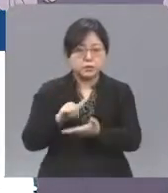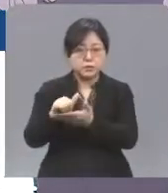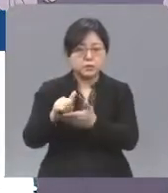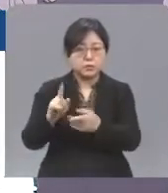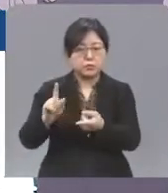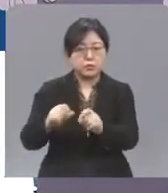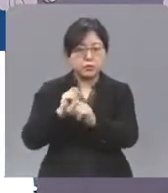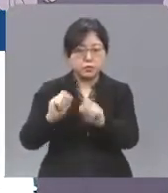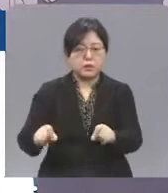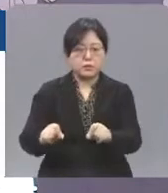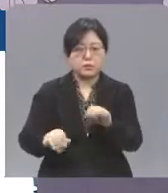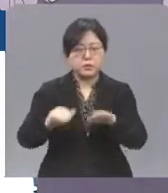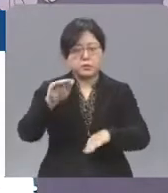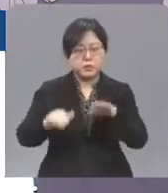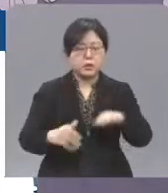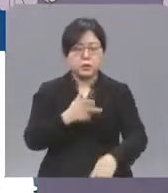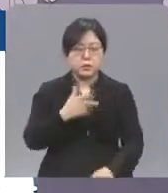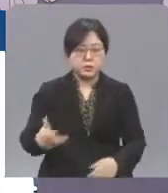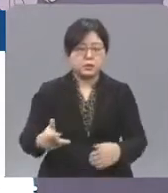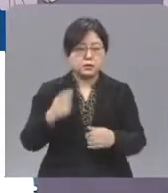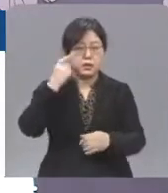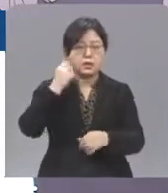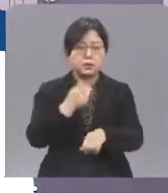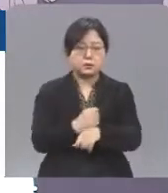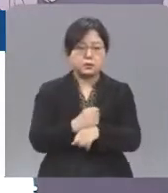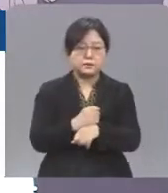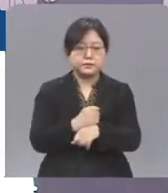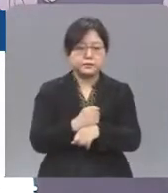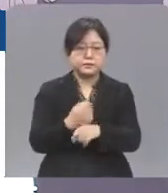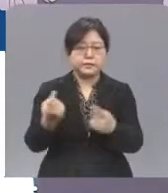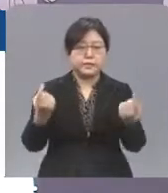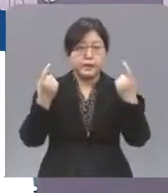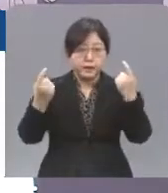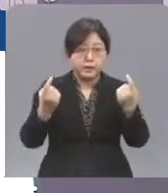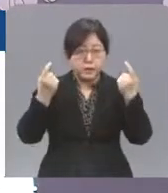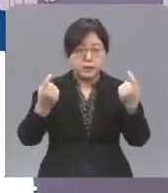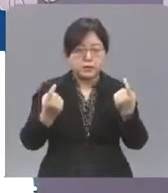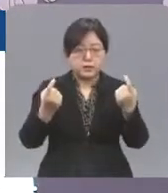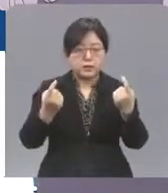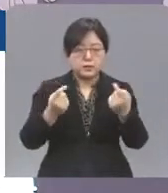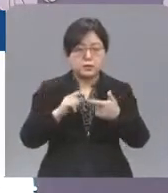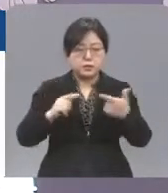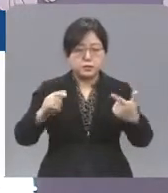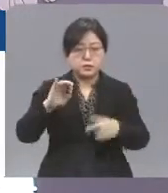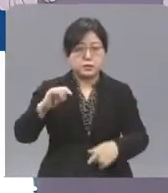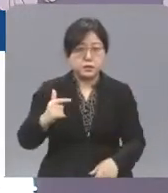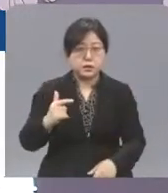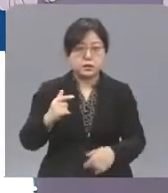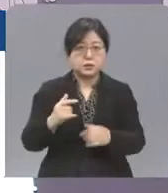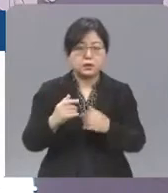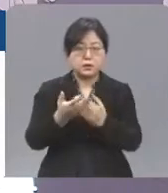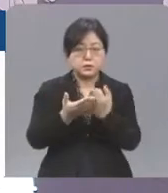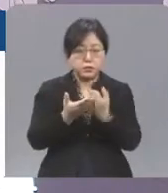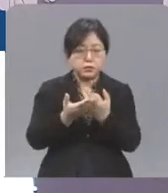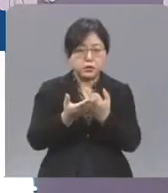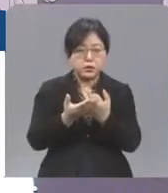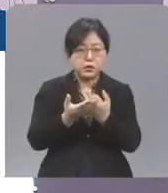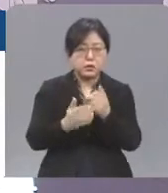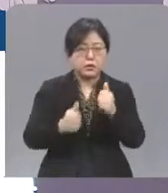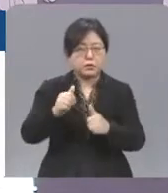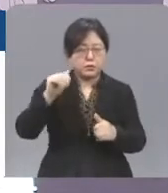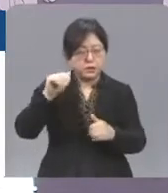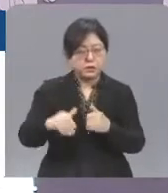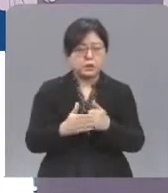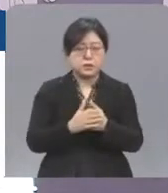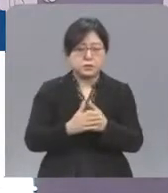이게 격차가 크게 벌어질 수 있다 이렇게 생각하고 그래서 아마 이 관광에 있어서의 흑산도의 경쟁력도 줄어들 수밖에 없다 그런